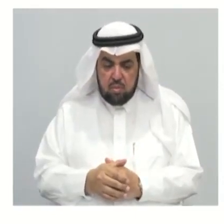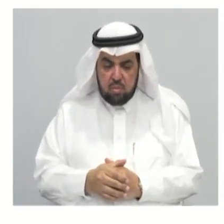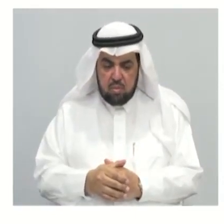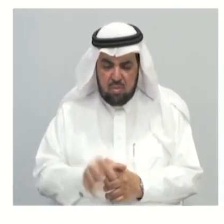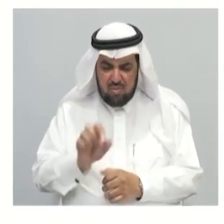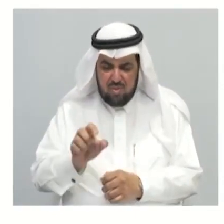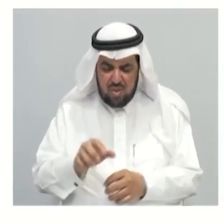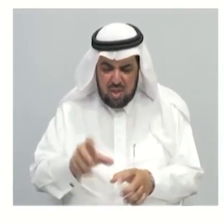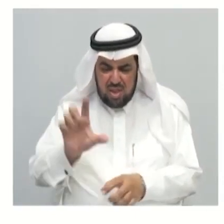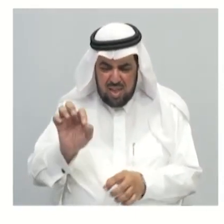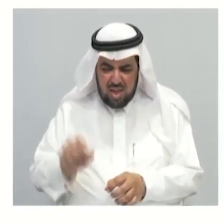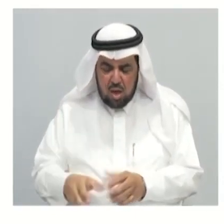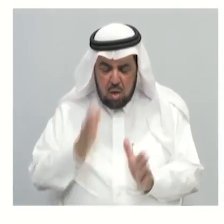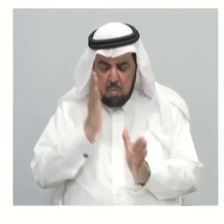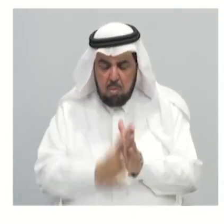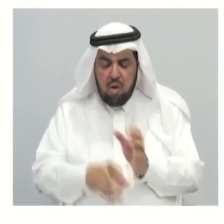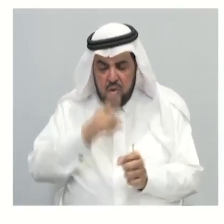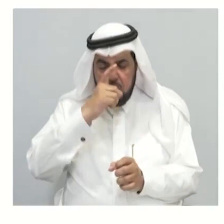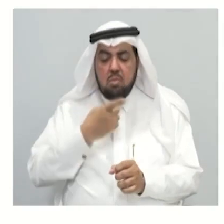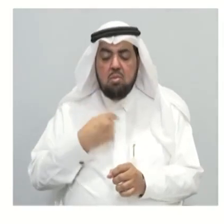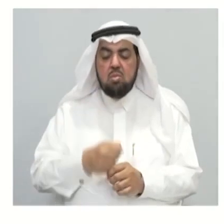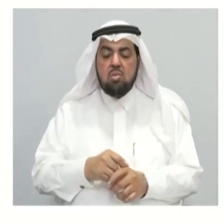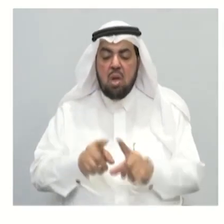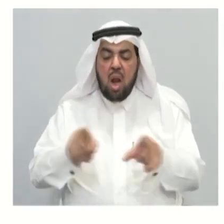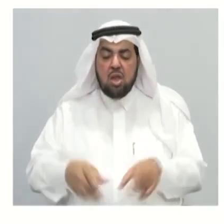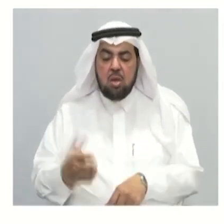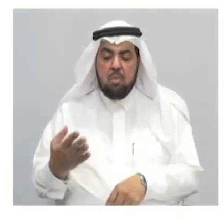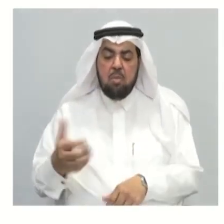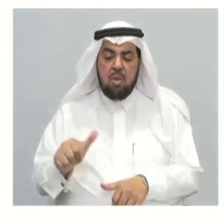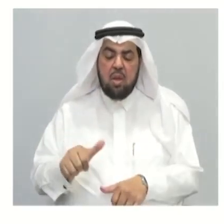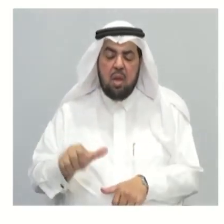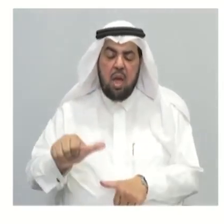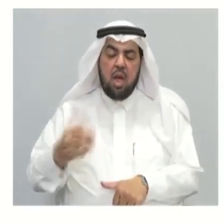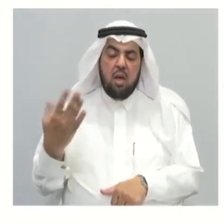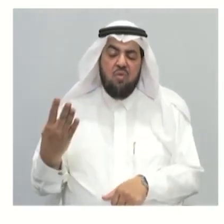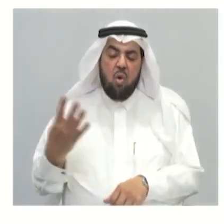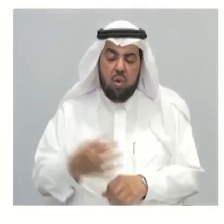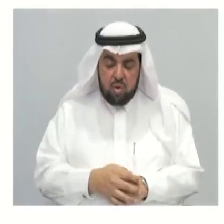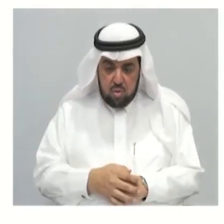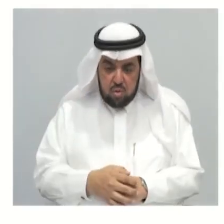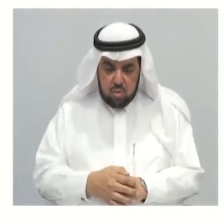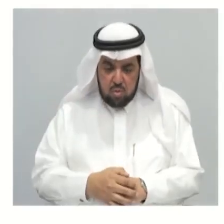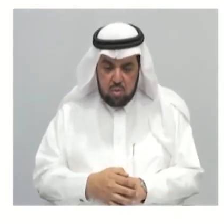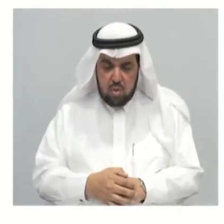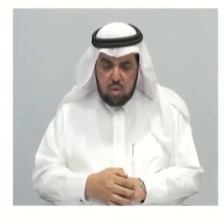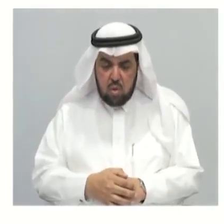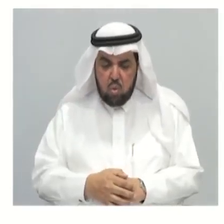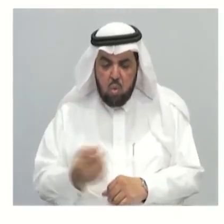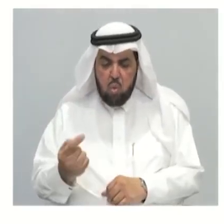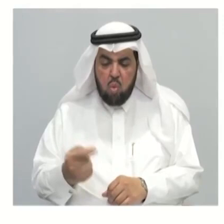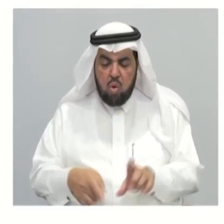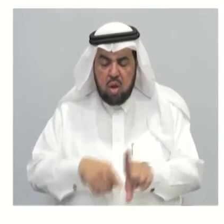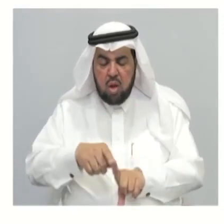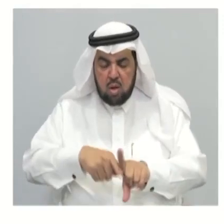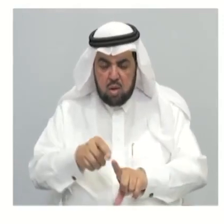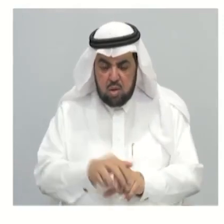بتحديد خيارات المستنده المطلوبه لدينا من الحجم الاي 4 و وحده